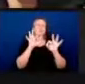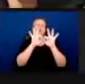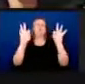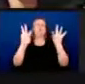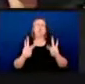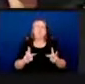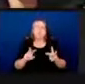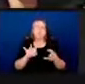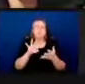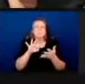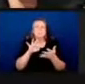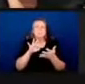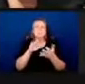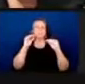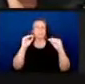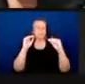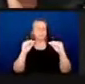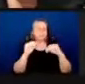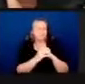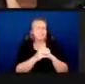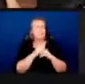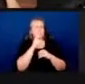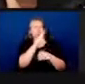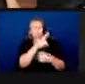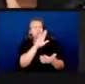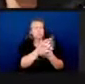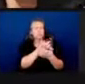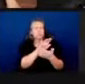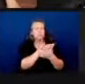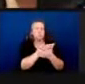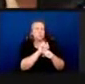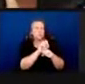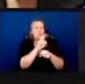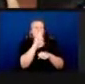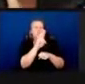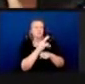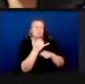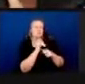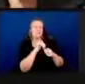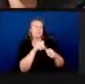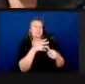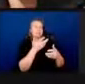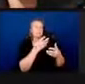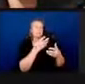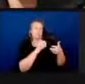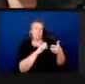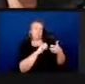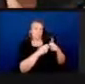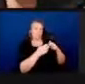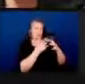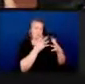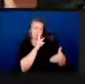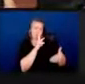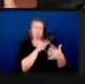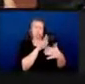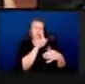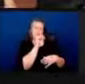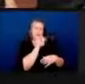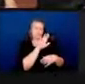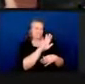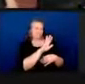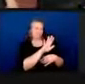tunazungumzia masuala ya elimu, na inatumia mbinu tatu. Ya